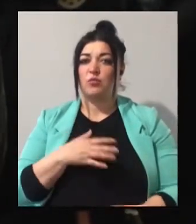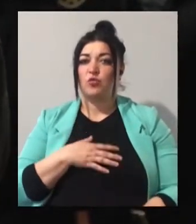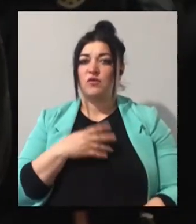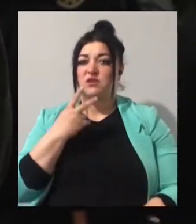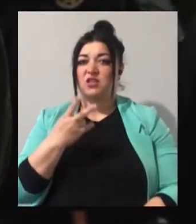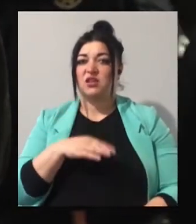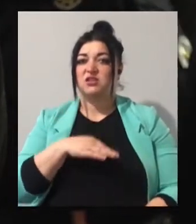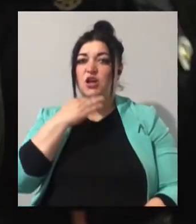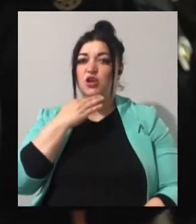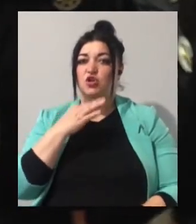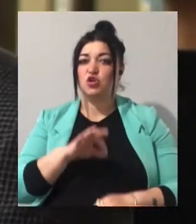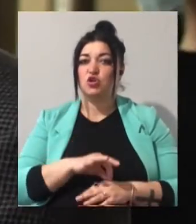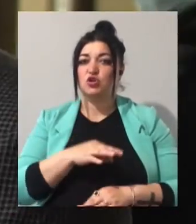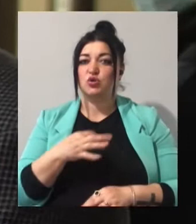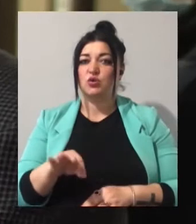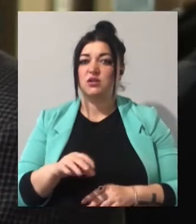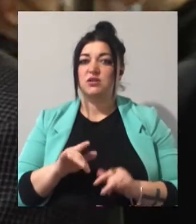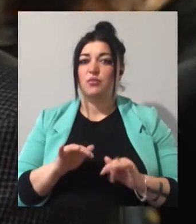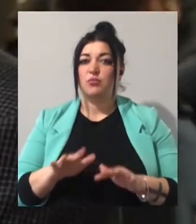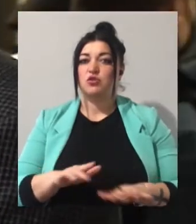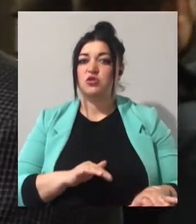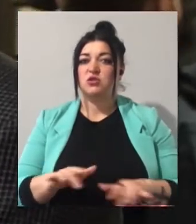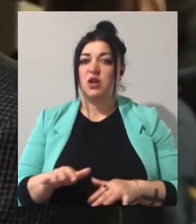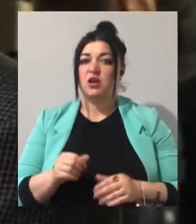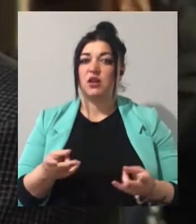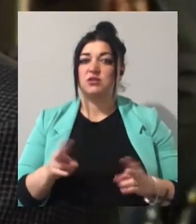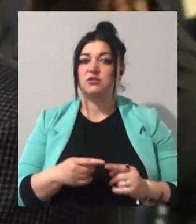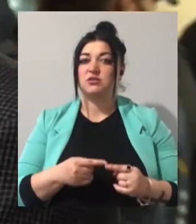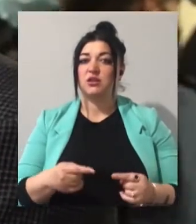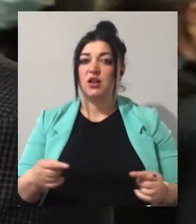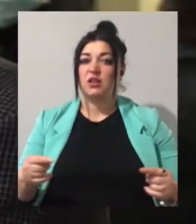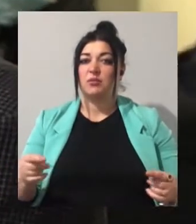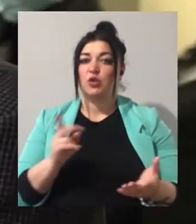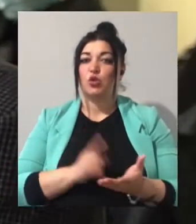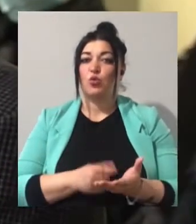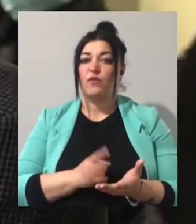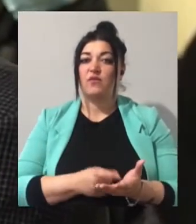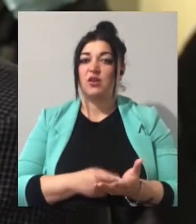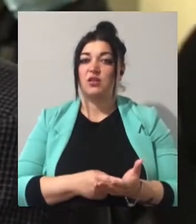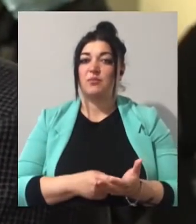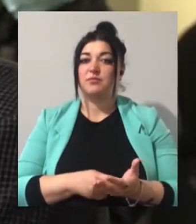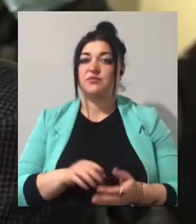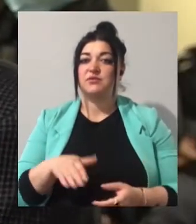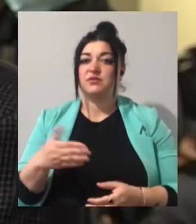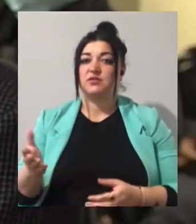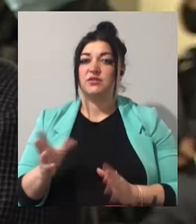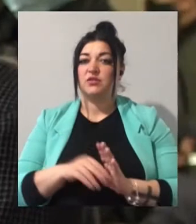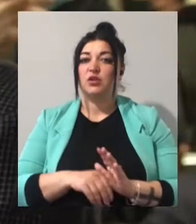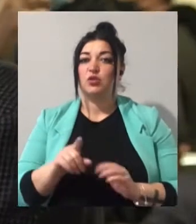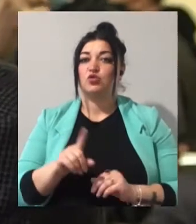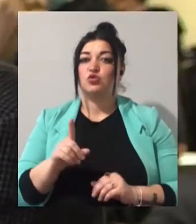жестокий запобежный заход. Основным доводом стороны обвинения было то, что